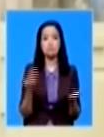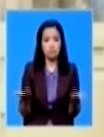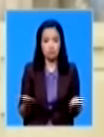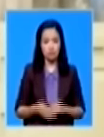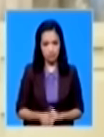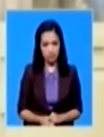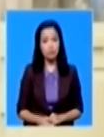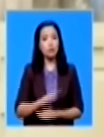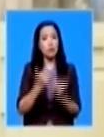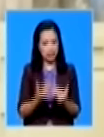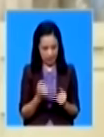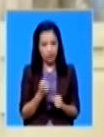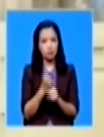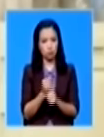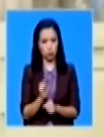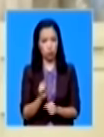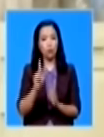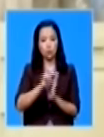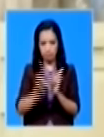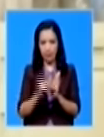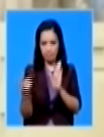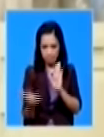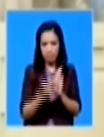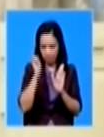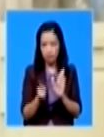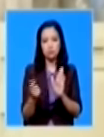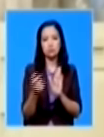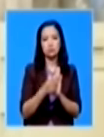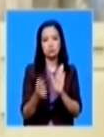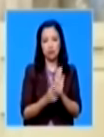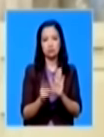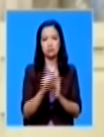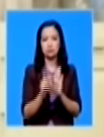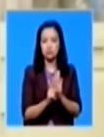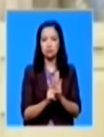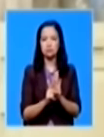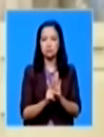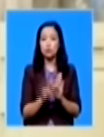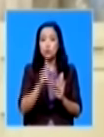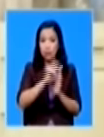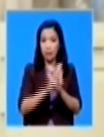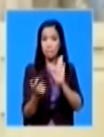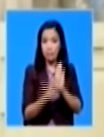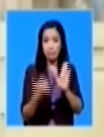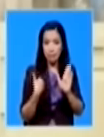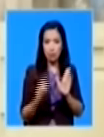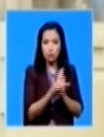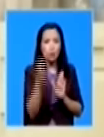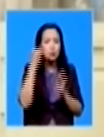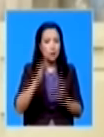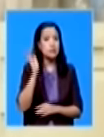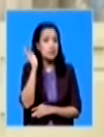นะวันนี้กำลังทำเรื่องเหล่านี้อยู่กฎหมายคือเป็นกฎหมายต้องเป็นกฎหมายถ้ากฎหมายและทุกคนเชื่อฟังไม่ทำไม่ฝืนมัน